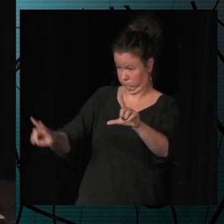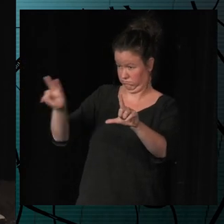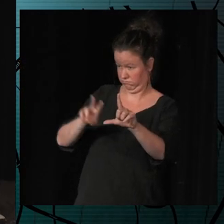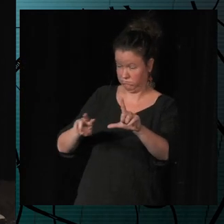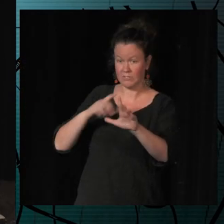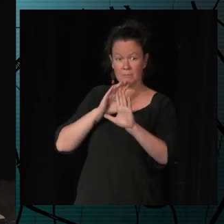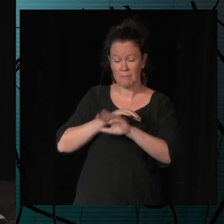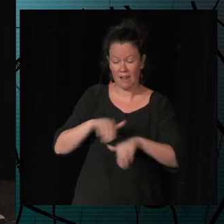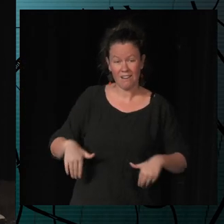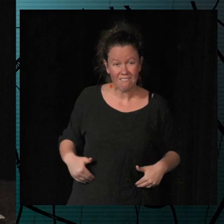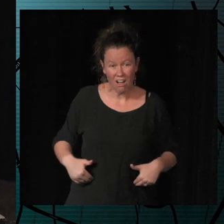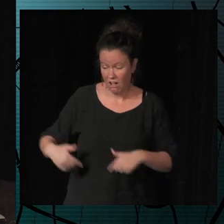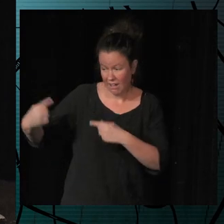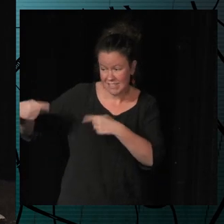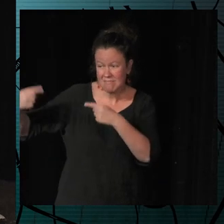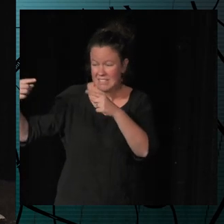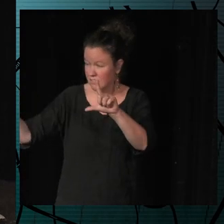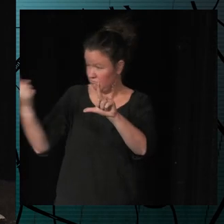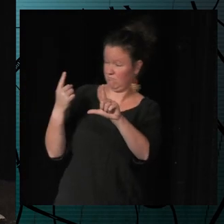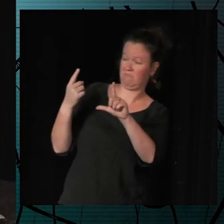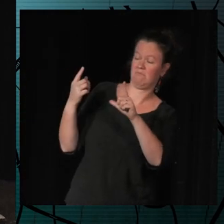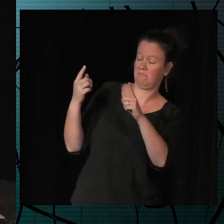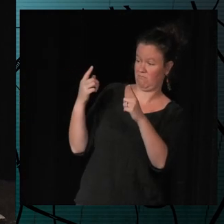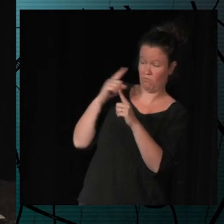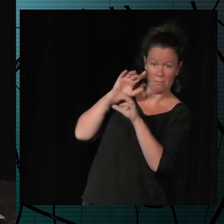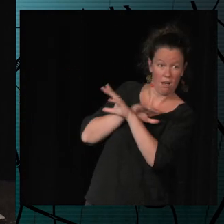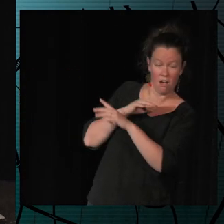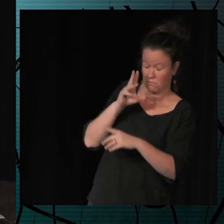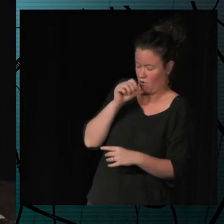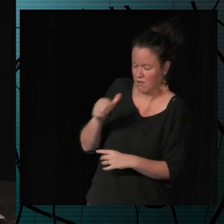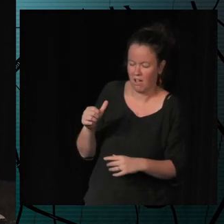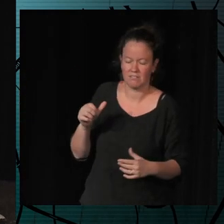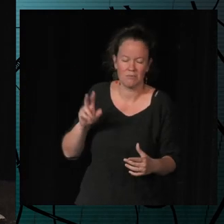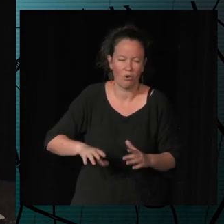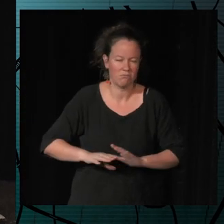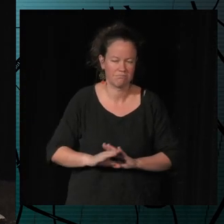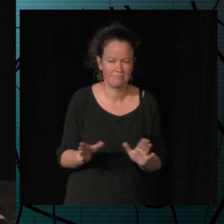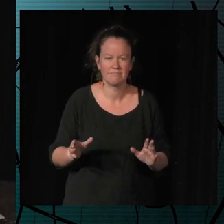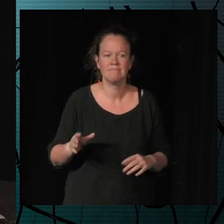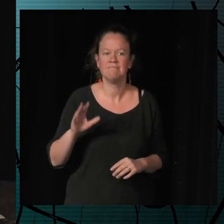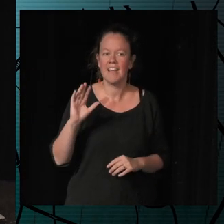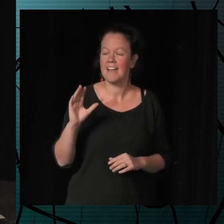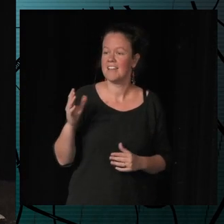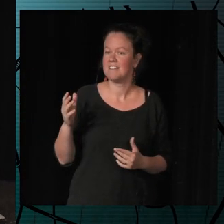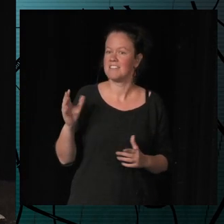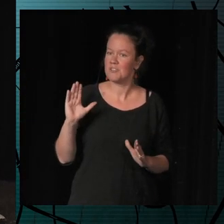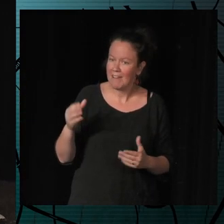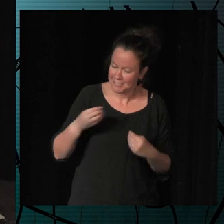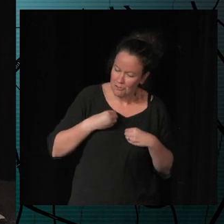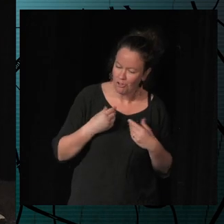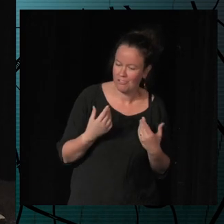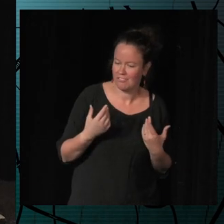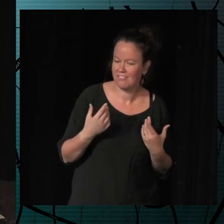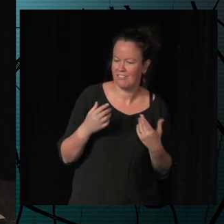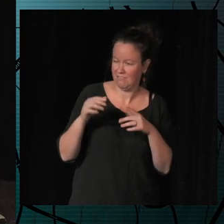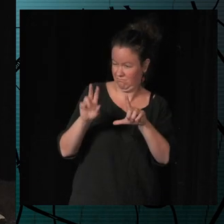ennemis éblouissent la moitié de l'écran on ne comprend strictement plus ce qui se passe mais il y a quelque chose qui ben rajoute effectivement du mystère rajoute une